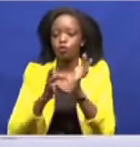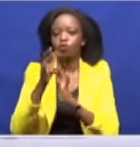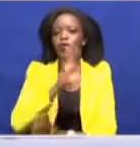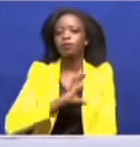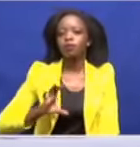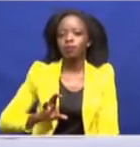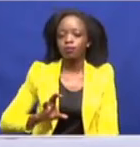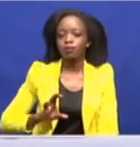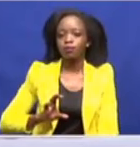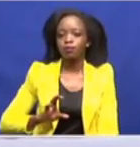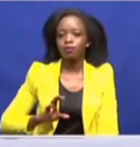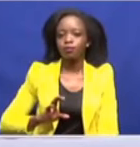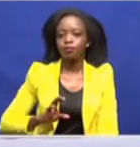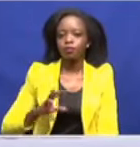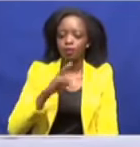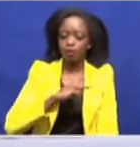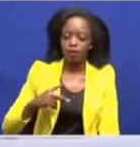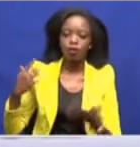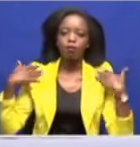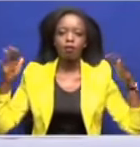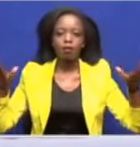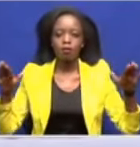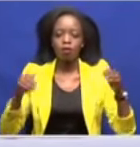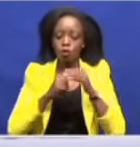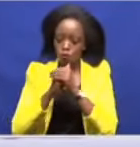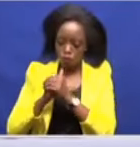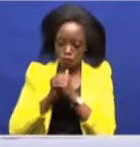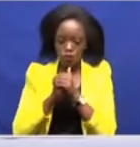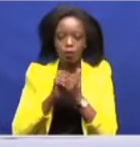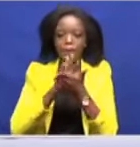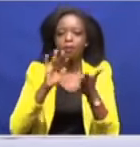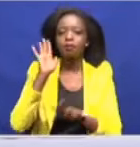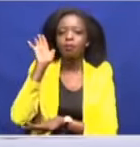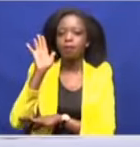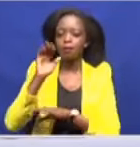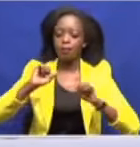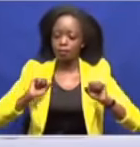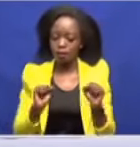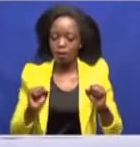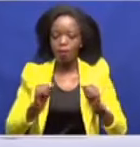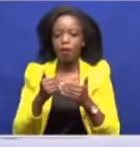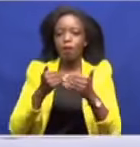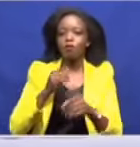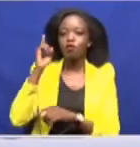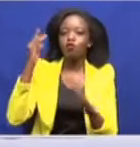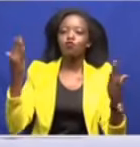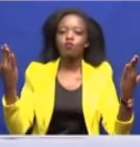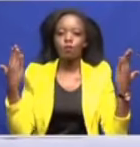wetu. Nayo majeshi ya malaika waabudu utukufu wako na kufurahi mbele yako